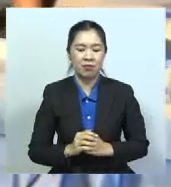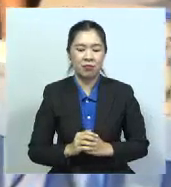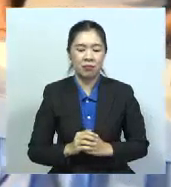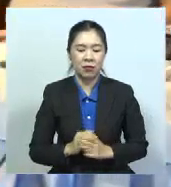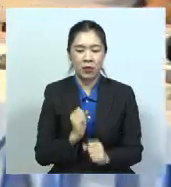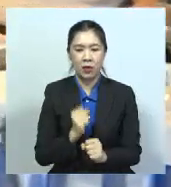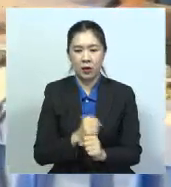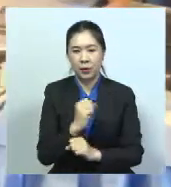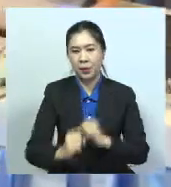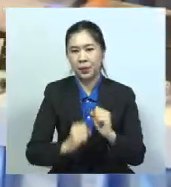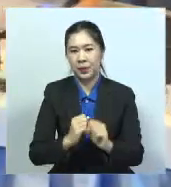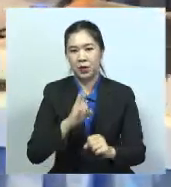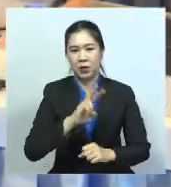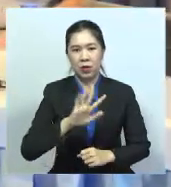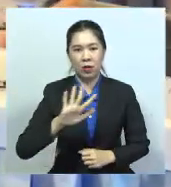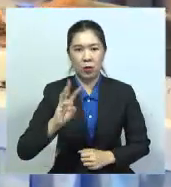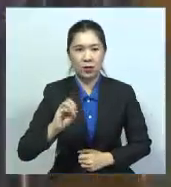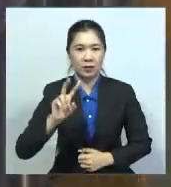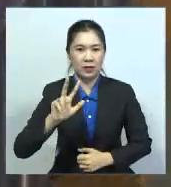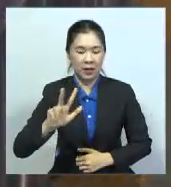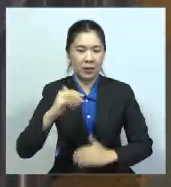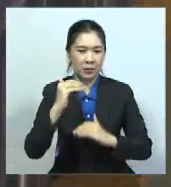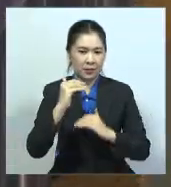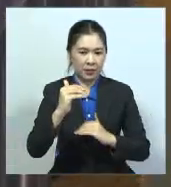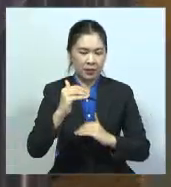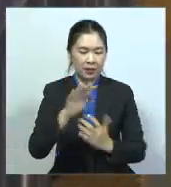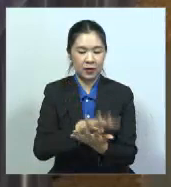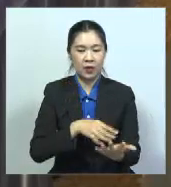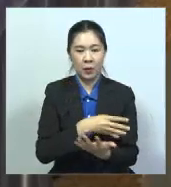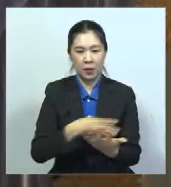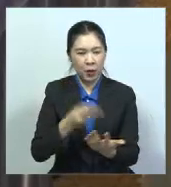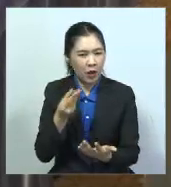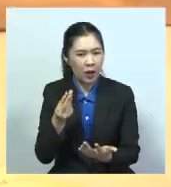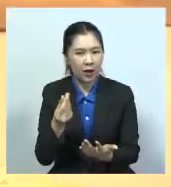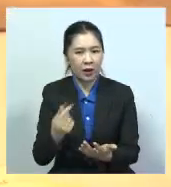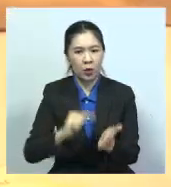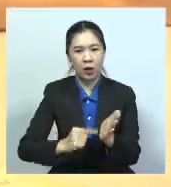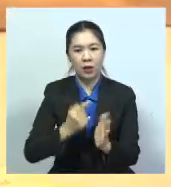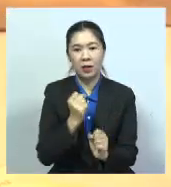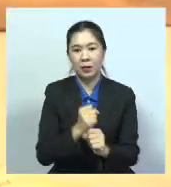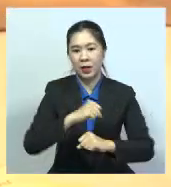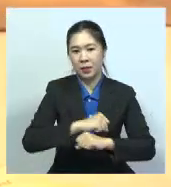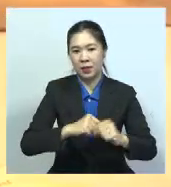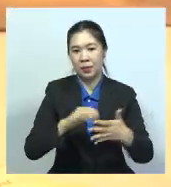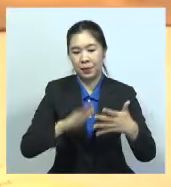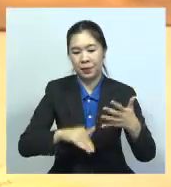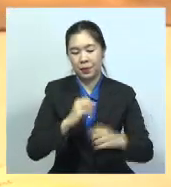เป็นรูปธรรมภายในปี2563เร็วขึ้นจากแผนเดิมนะครับที่จะเริ่มการก่อสร้างในช่วงปล